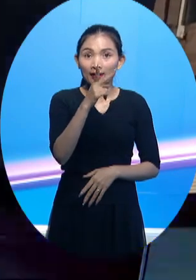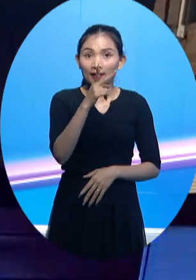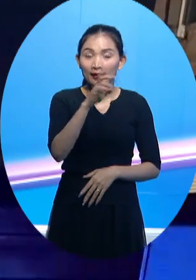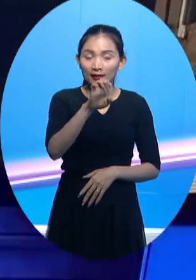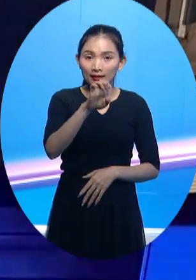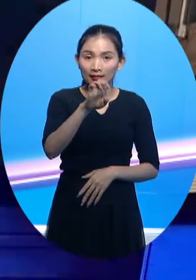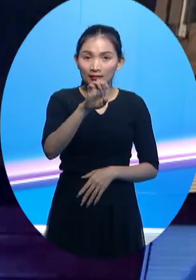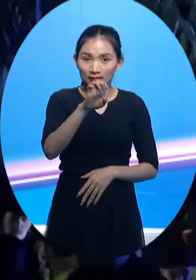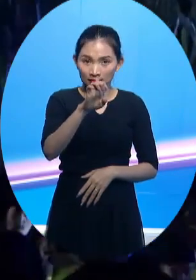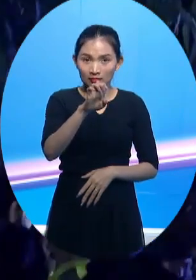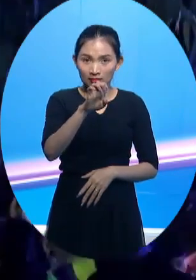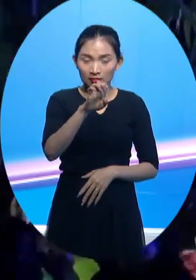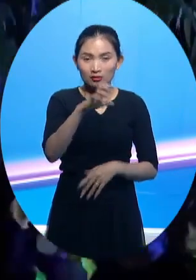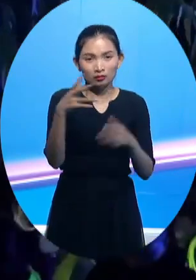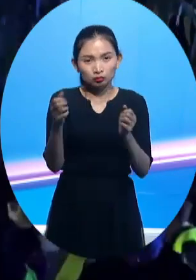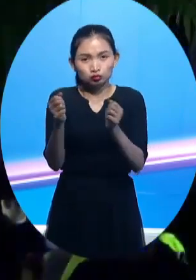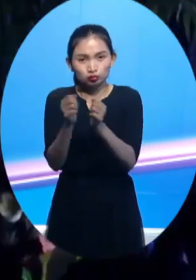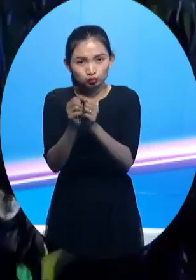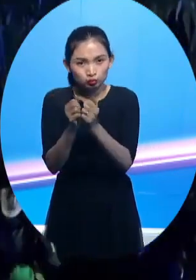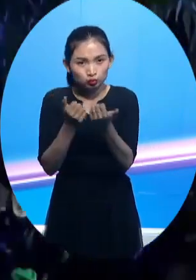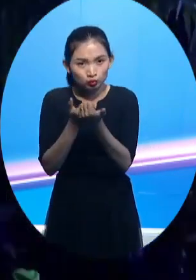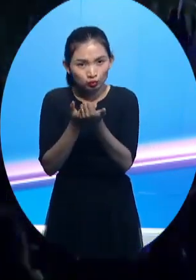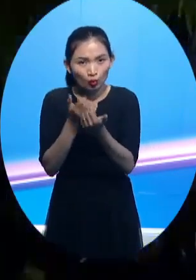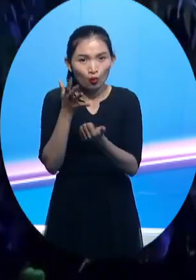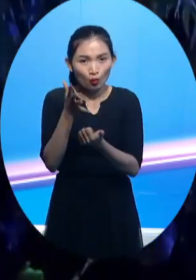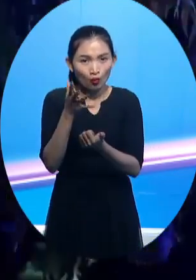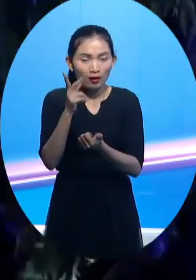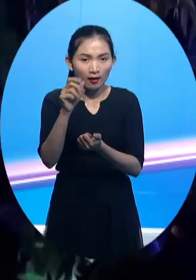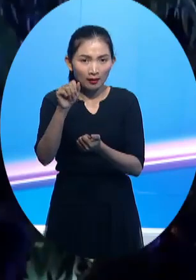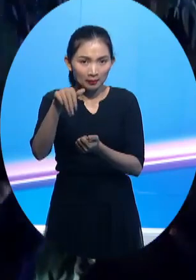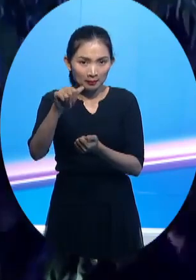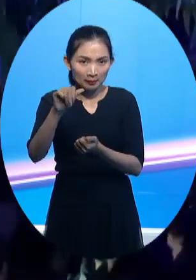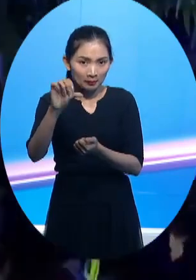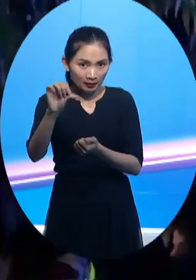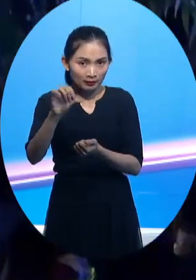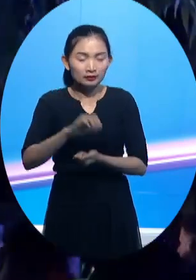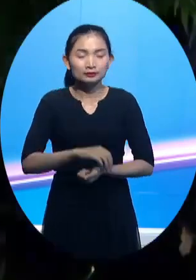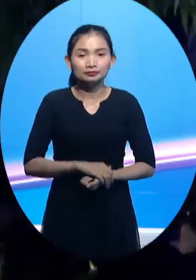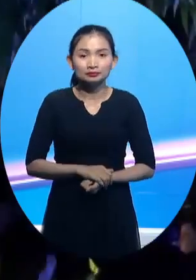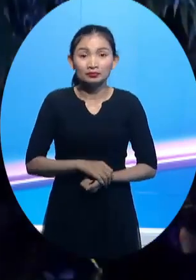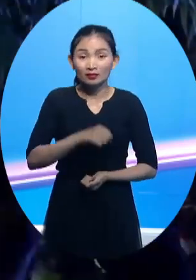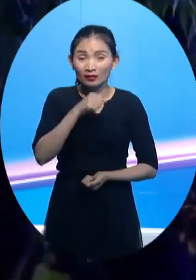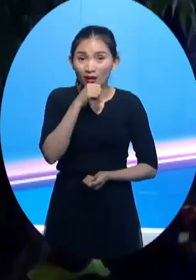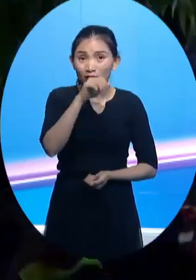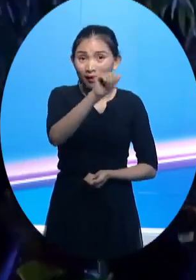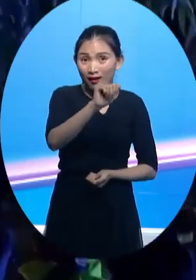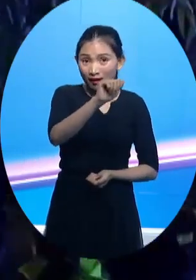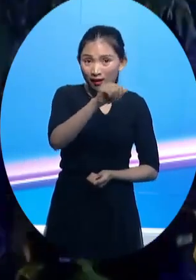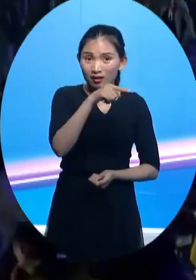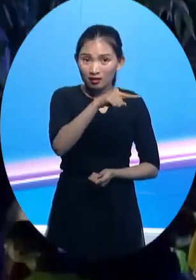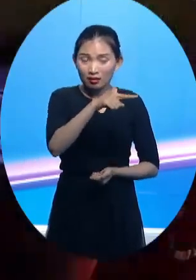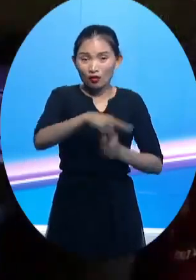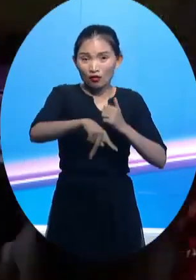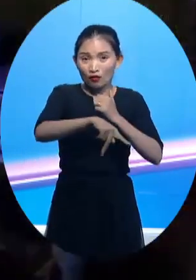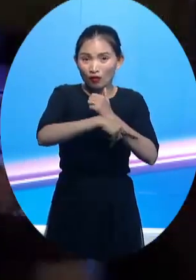hamas trong số những người tiệt mạng còn có một chỉ huy vũ trang hamas khác ông aruri là phó lãnh đạo chính trị của hamas và là người